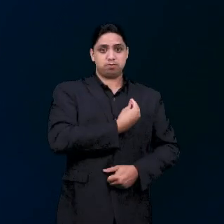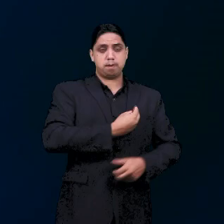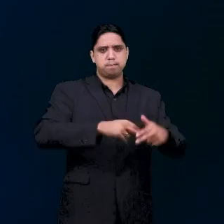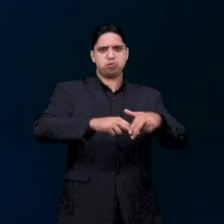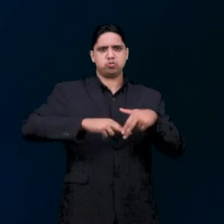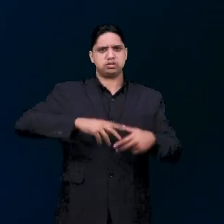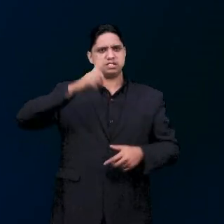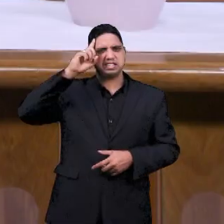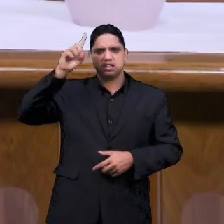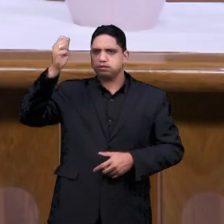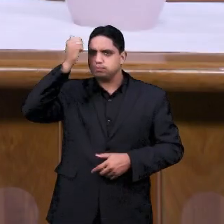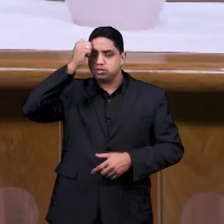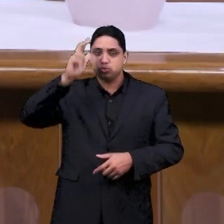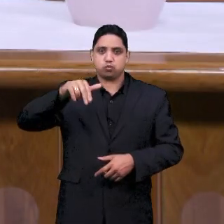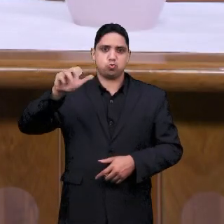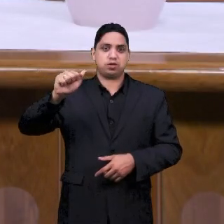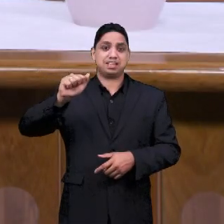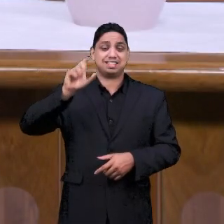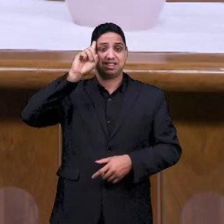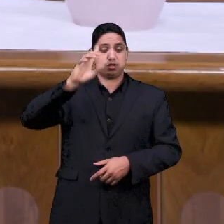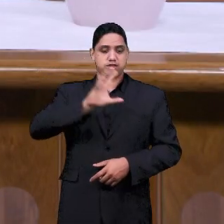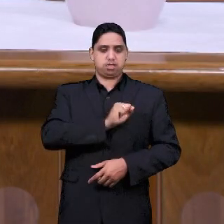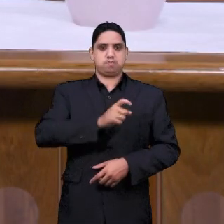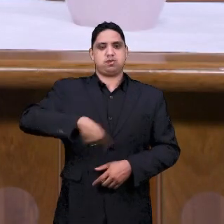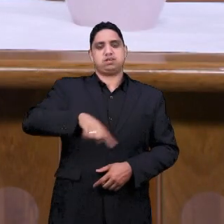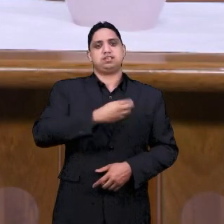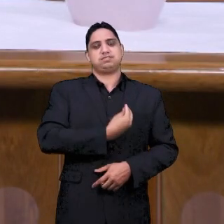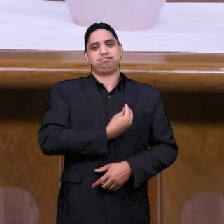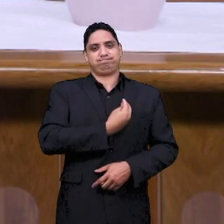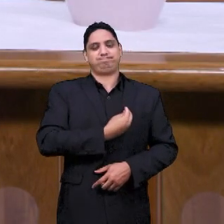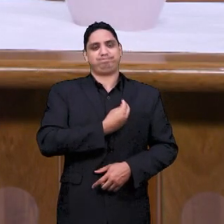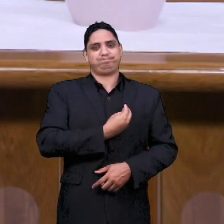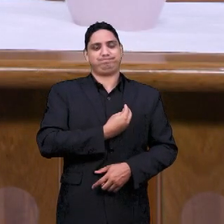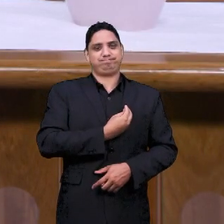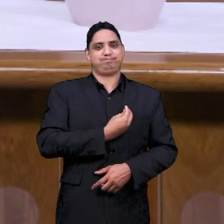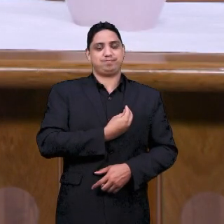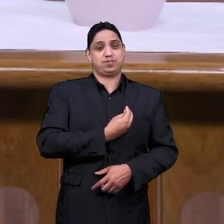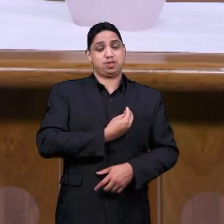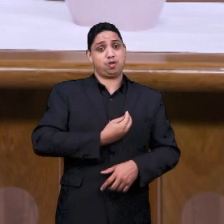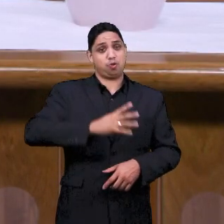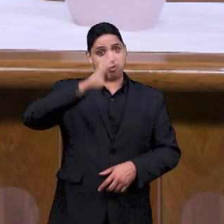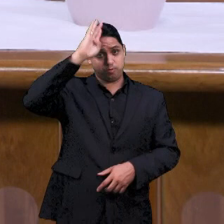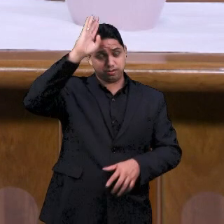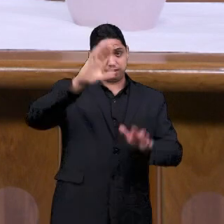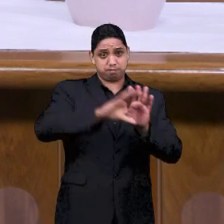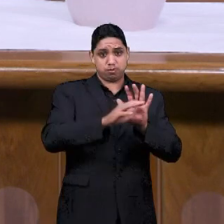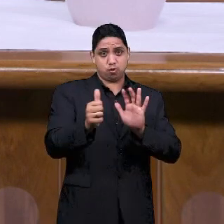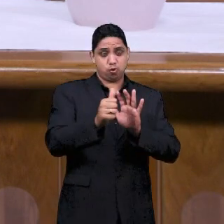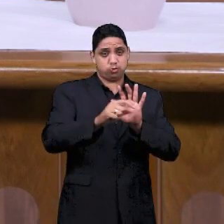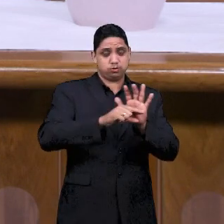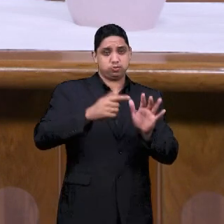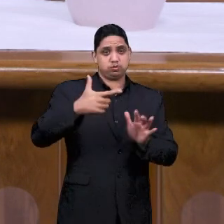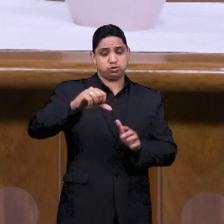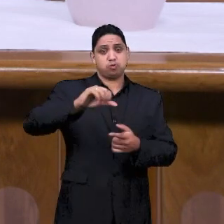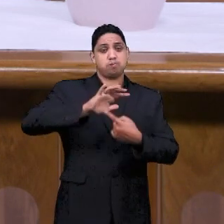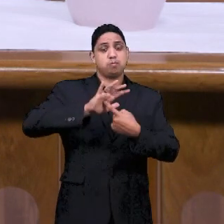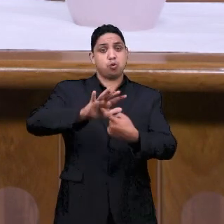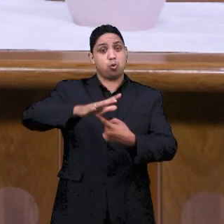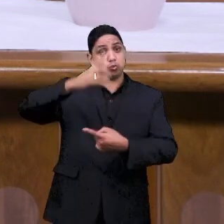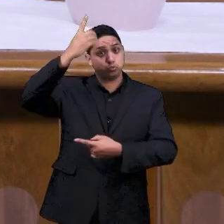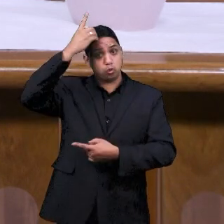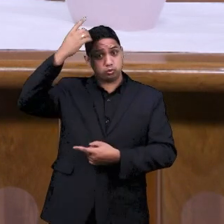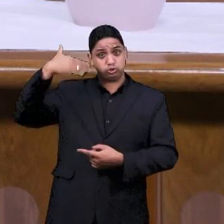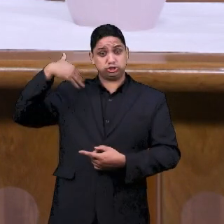pas, il nous aime. Très bien, mes frères, Romains chapitre 11, verset 29, car les dons et la vocation de Dieu sont